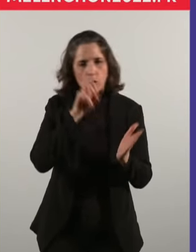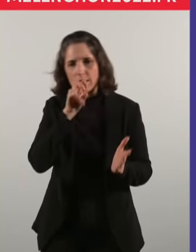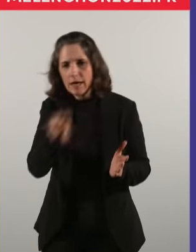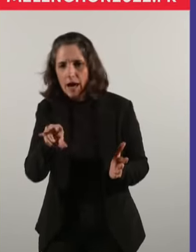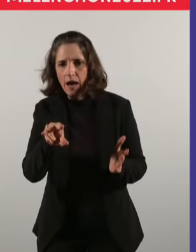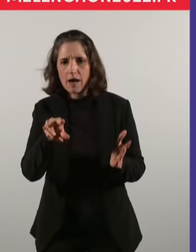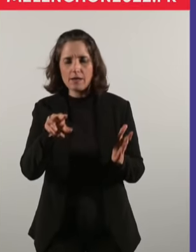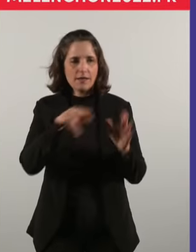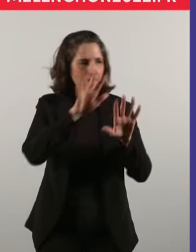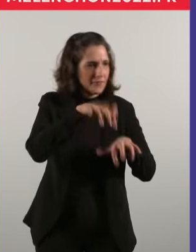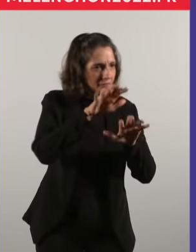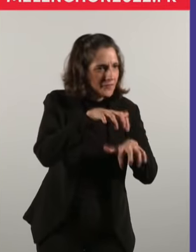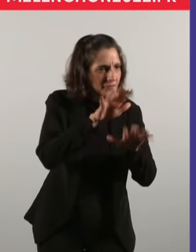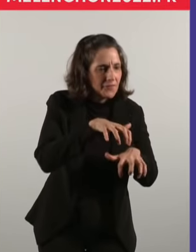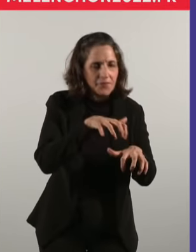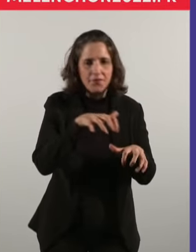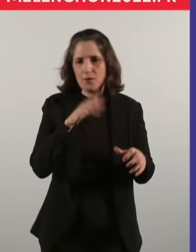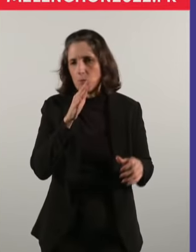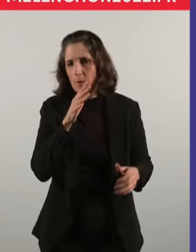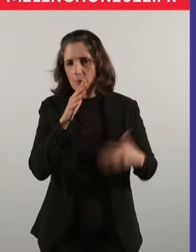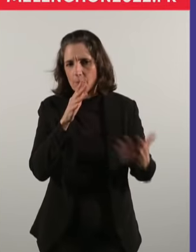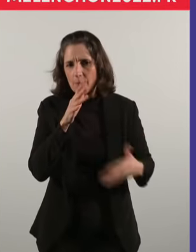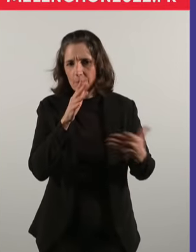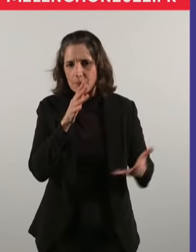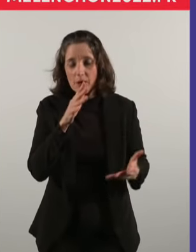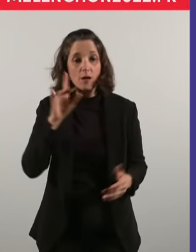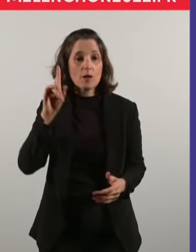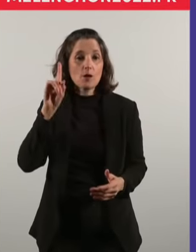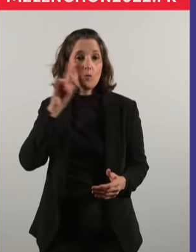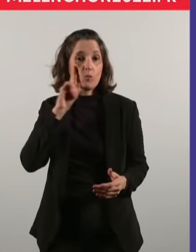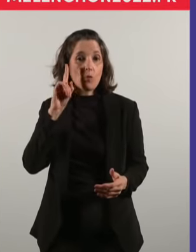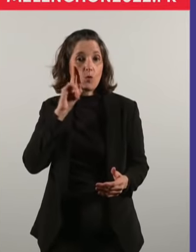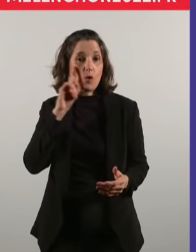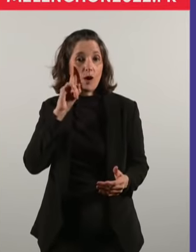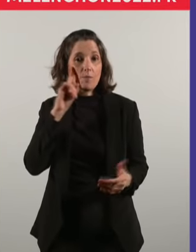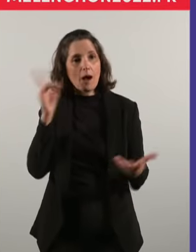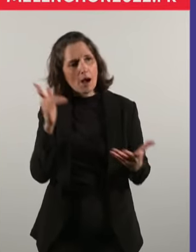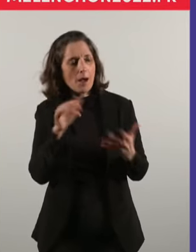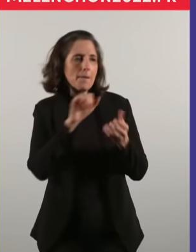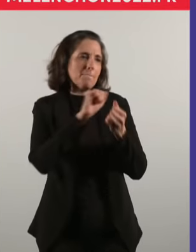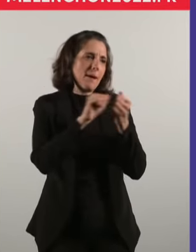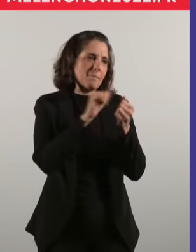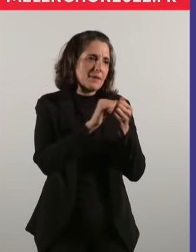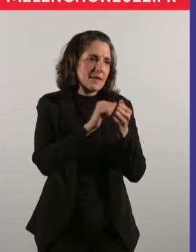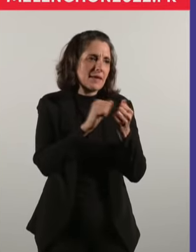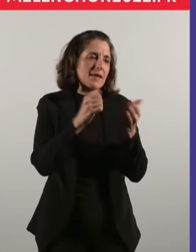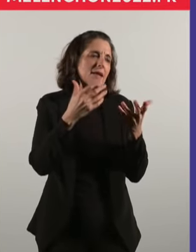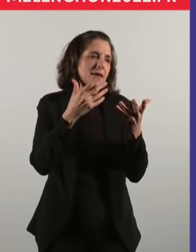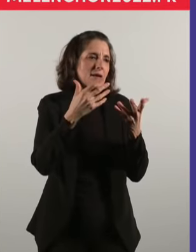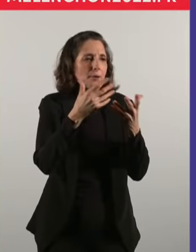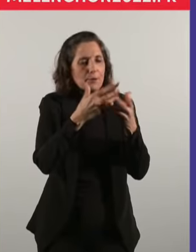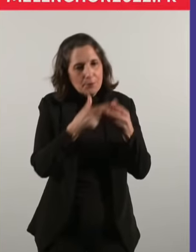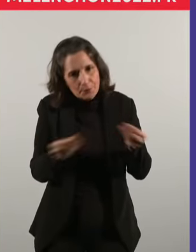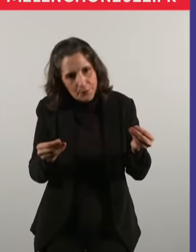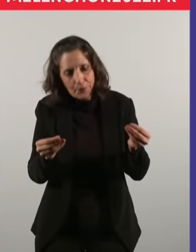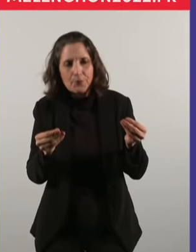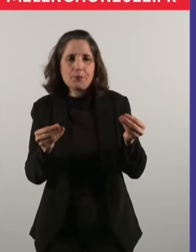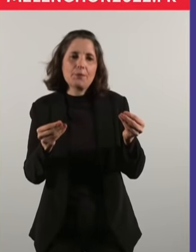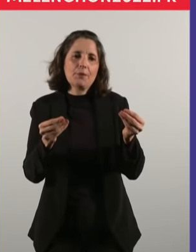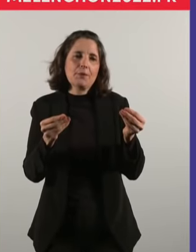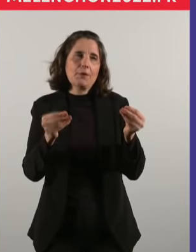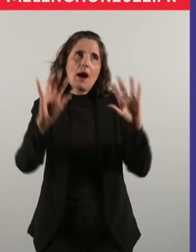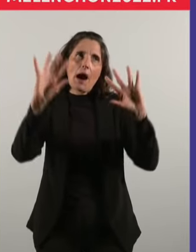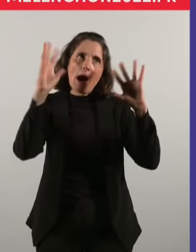faire ceci, qui pour faire cela, parce qu'au nom du fait que l'on veut ménager le papier, parce qu'entre-temps tous ces gens sont devenus des protecteurs des